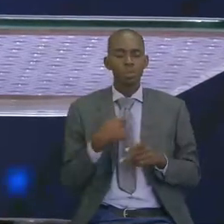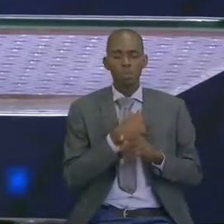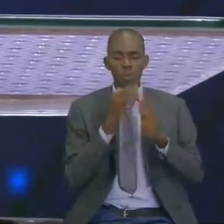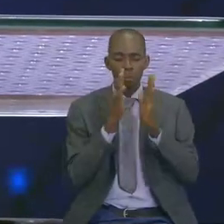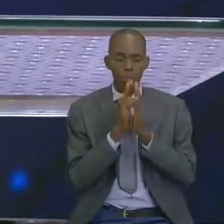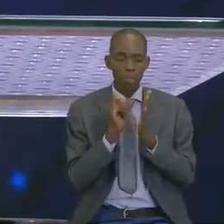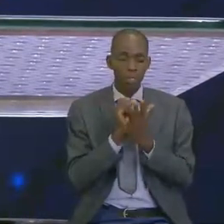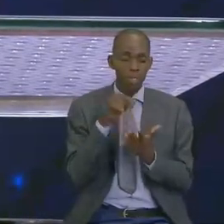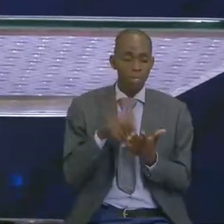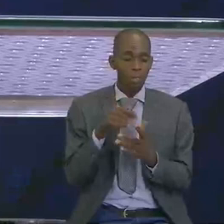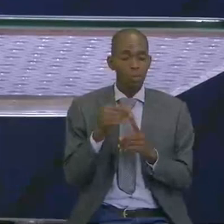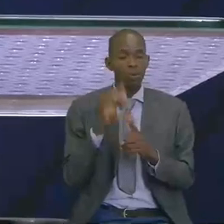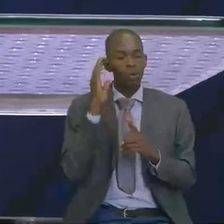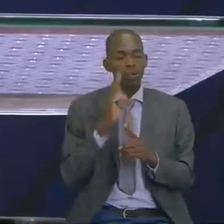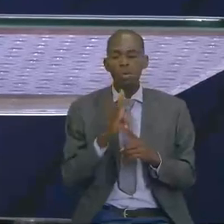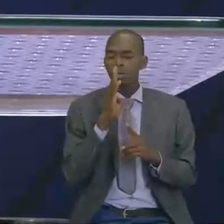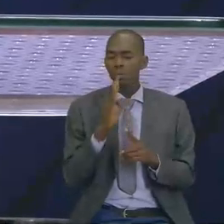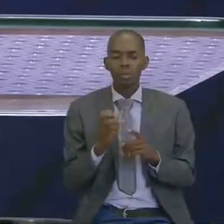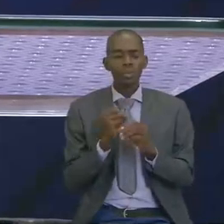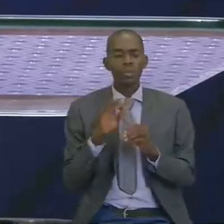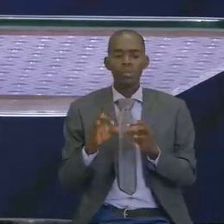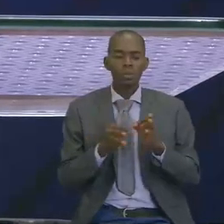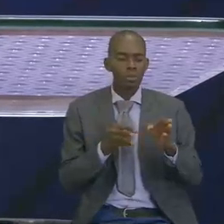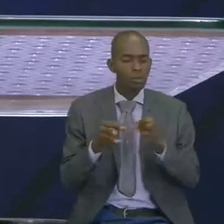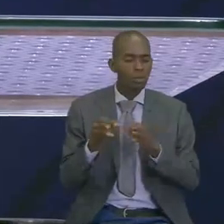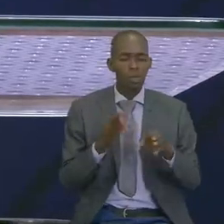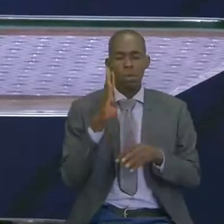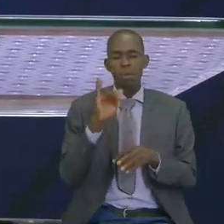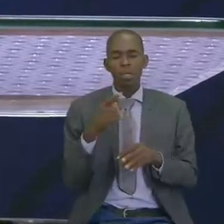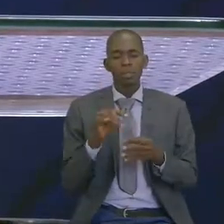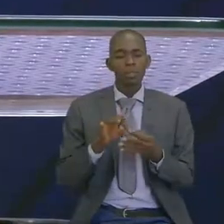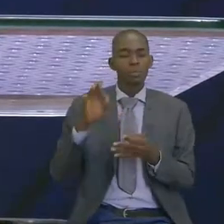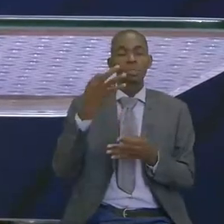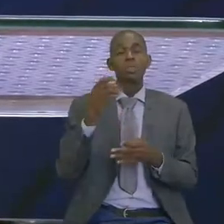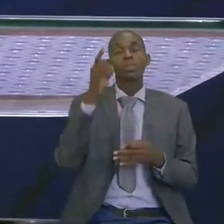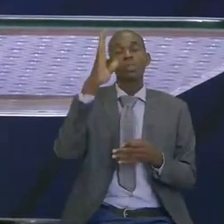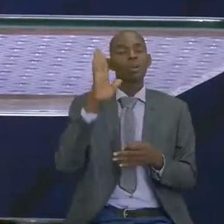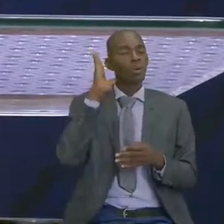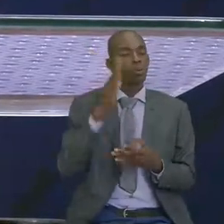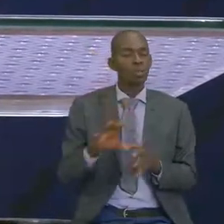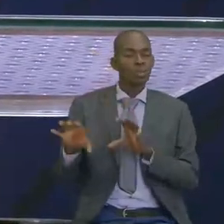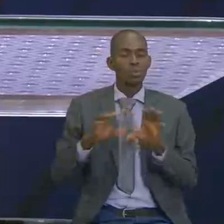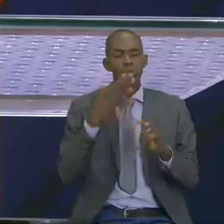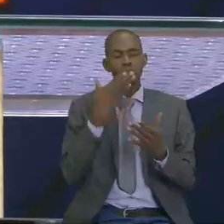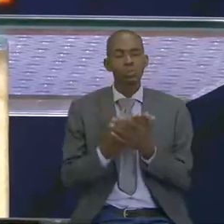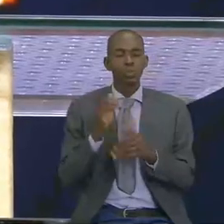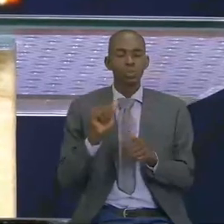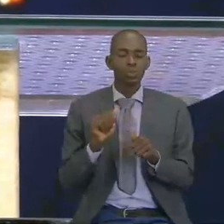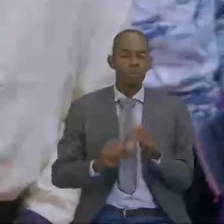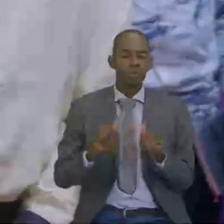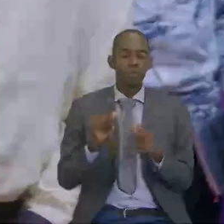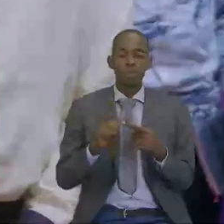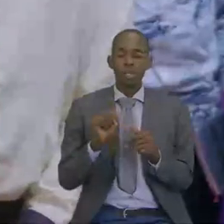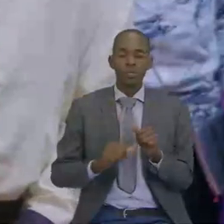parole soit si expliquée par l'Esprit de Dieu et que cela fasse du bien dans chaque vie au nom